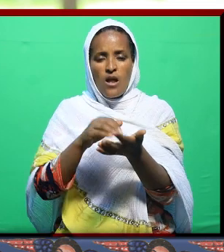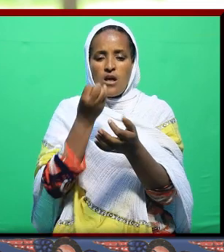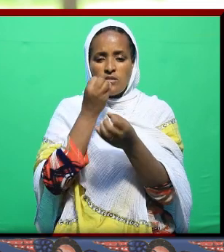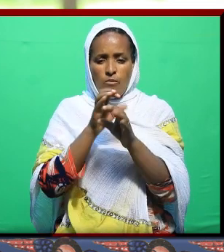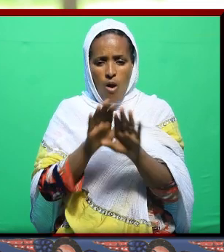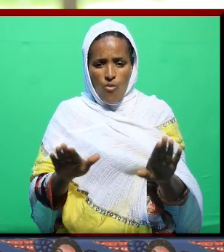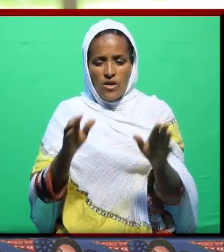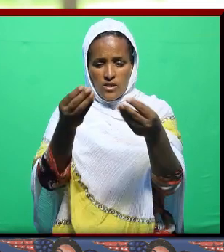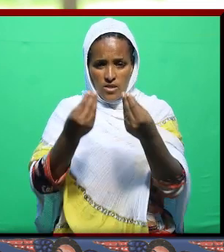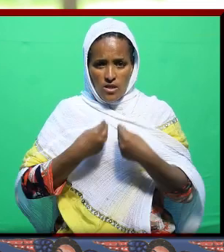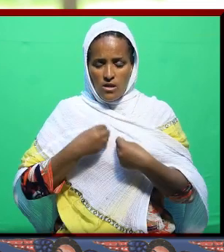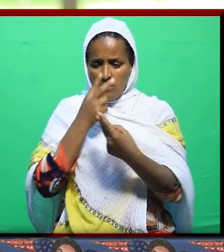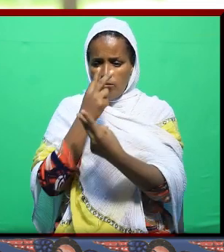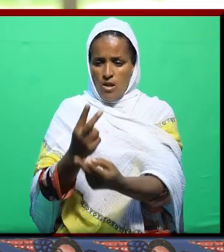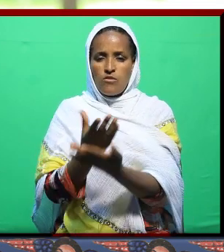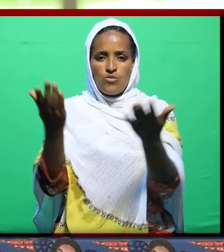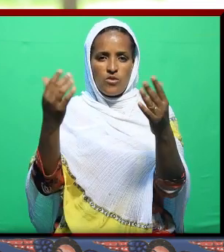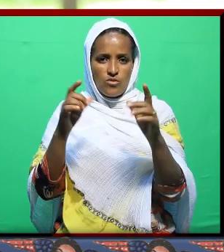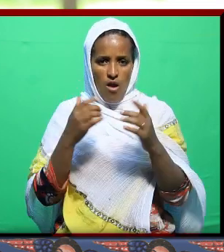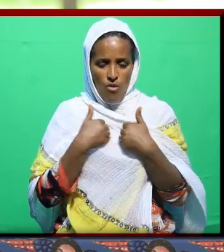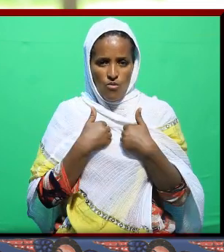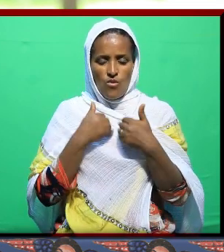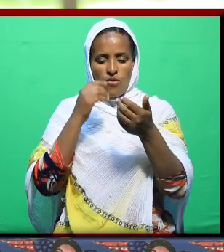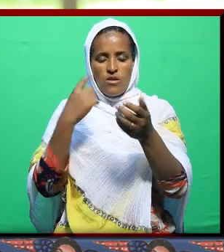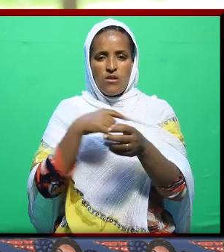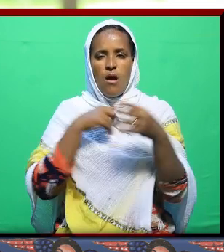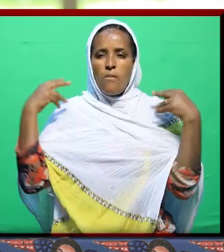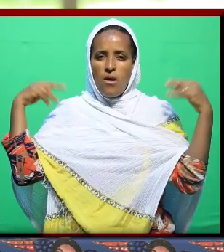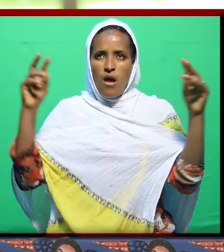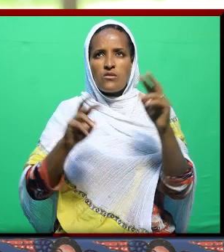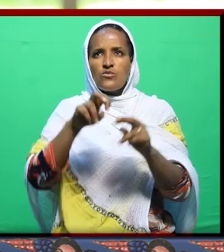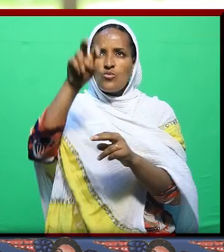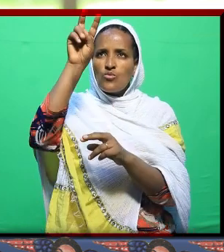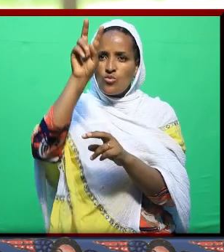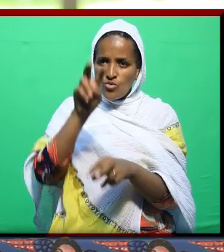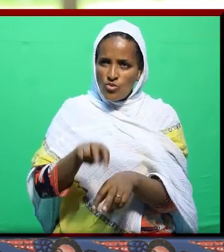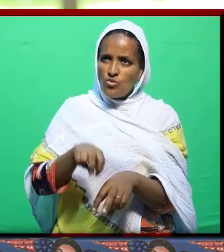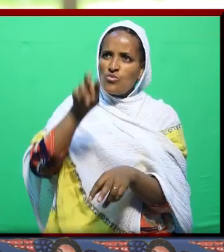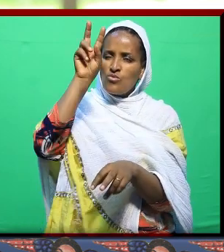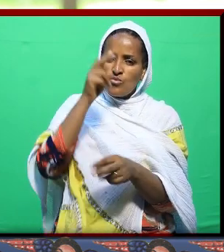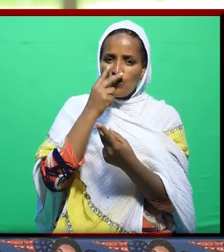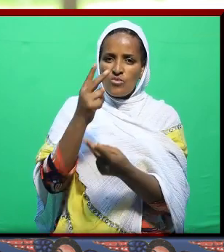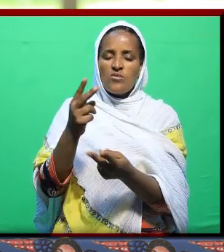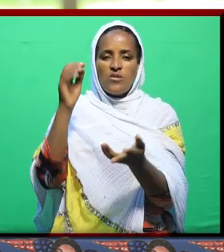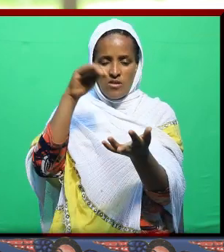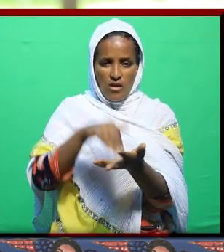ጽማዌ ሲሰጠን እምናያቸው ነገሮች አሉ። እኛን አሁን መላእክት ሲወጡ ሲወርዱ